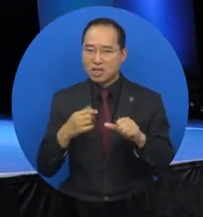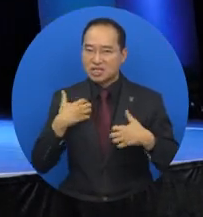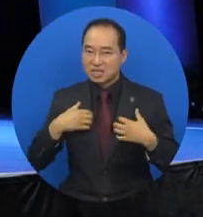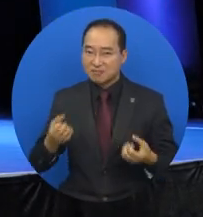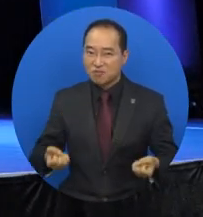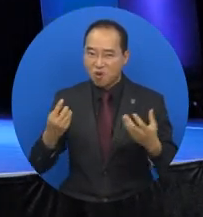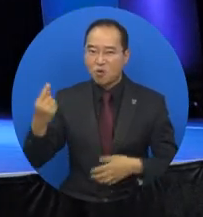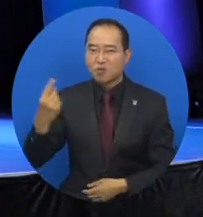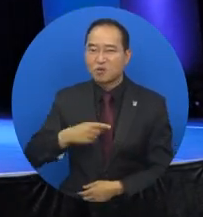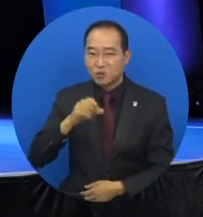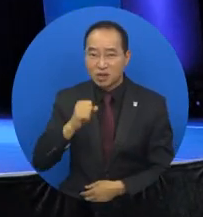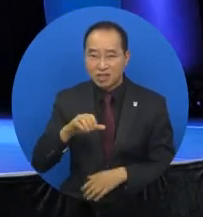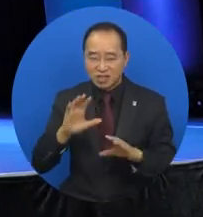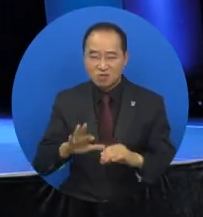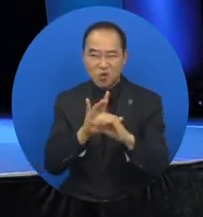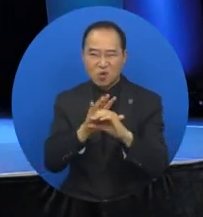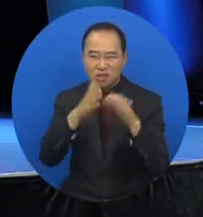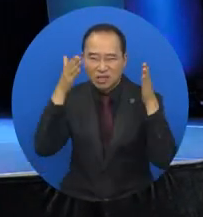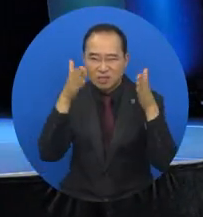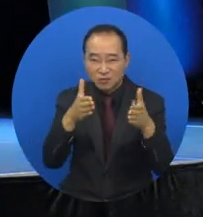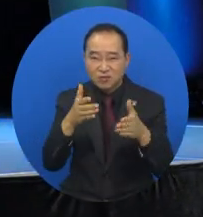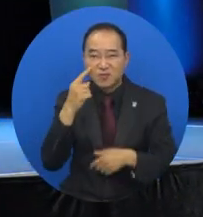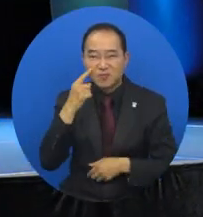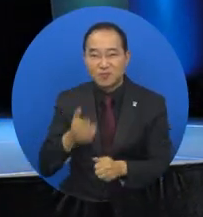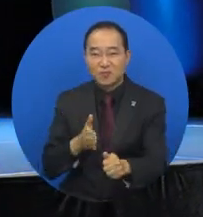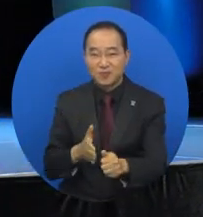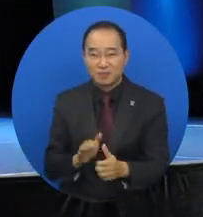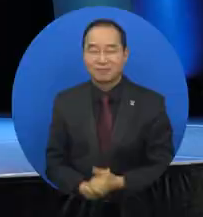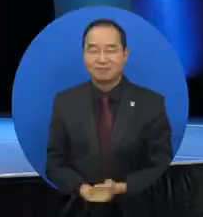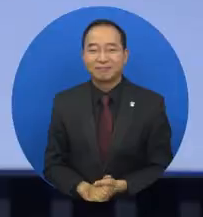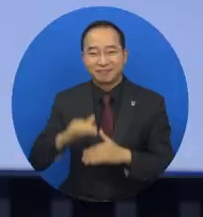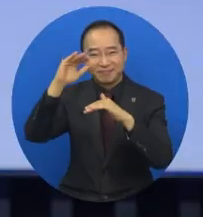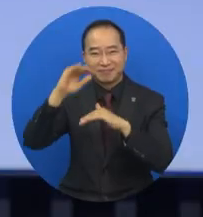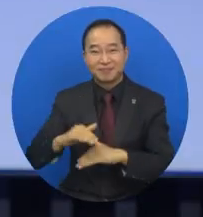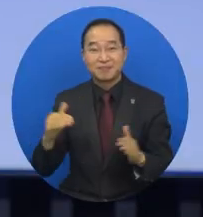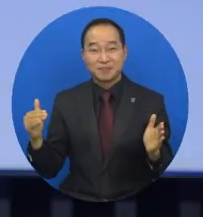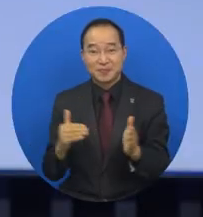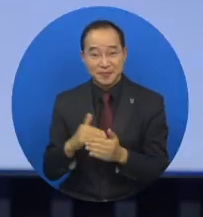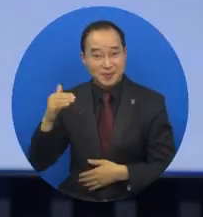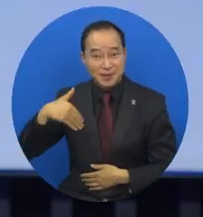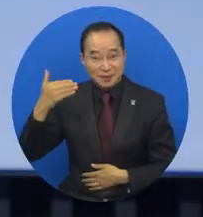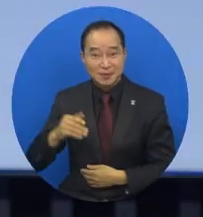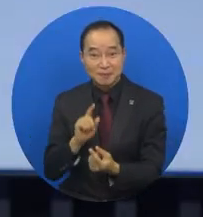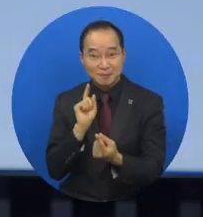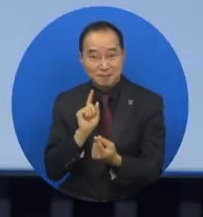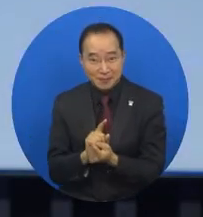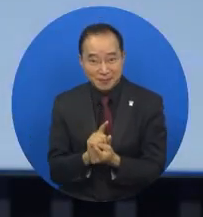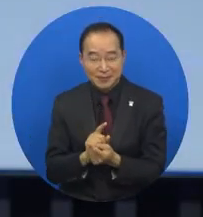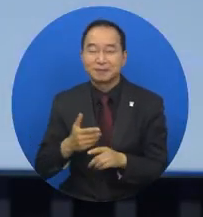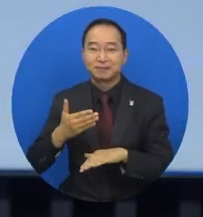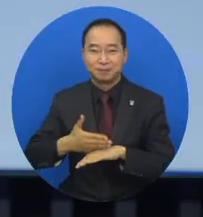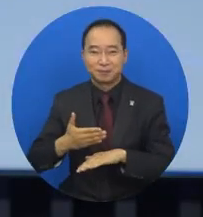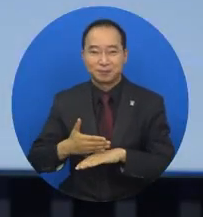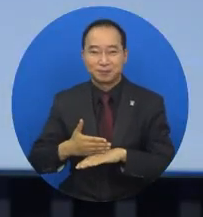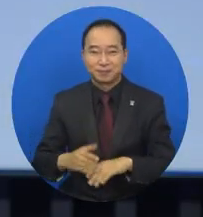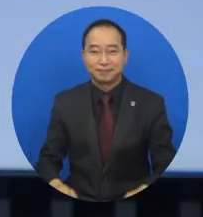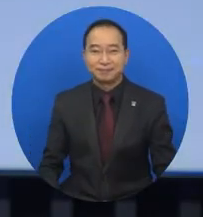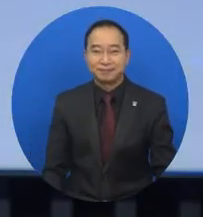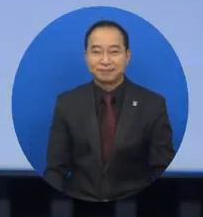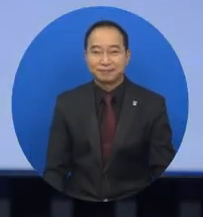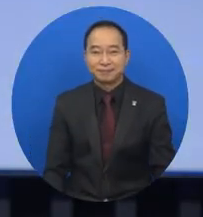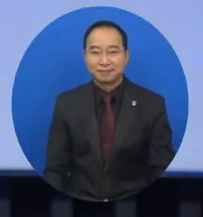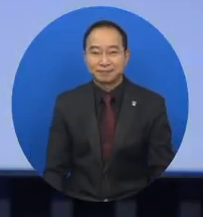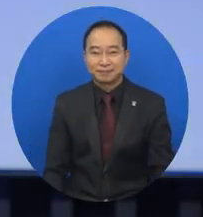축제의 계절을 만끽할 수 있도록 지금은 시선 집중해야겠죠? 사사기 공동체 스미다, 저희는 다음 시간에